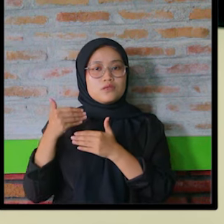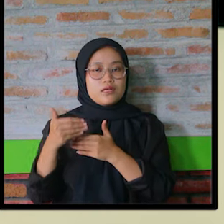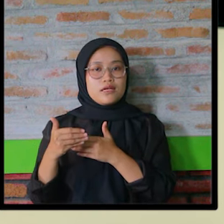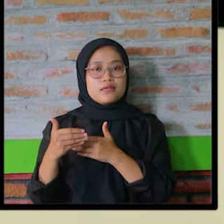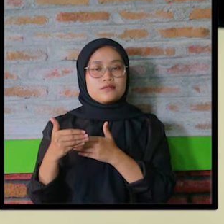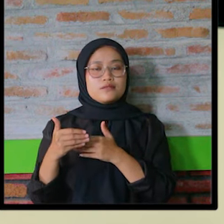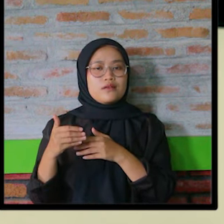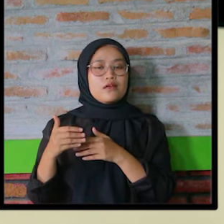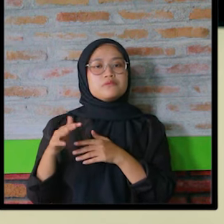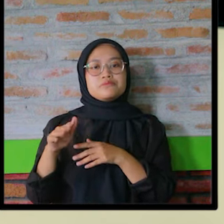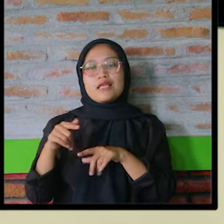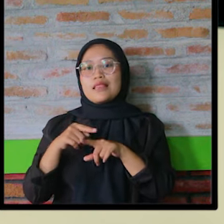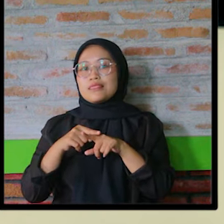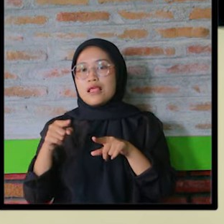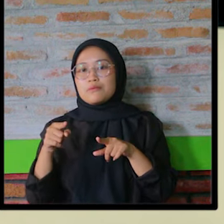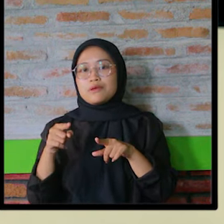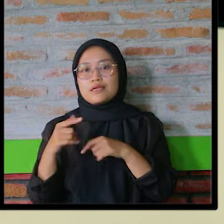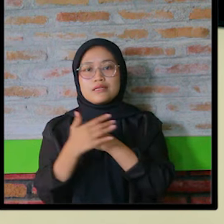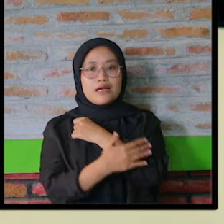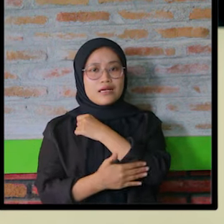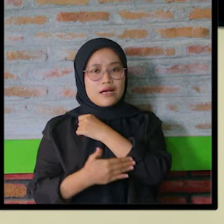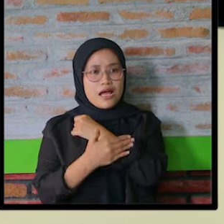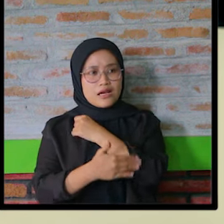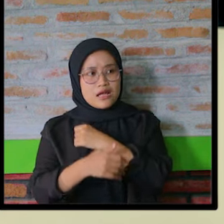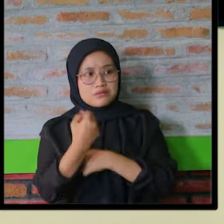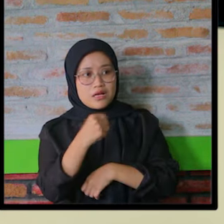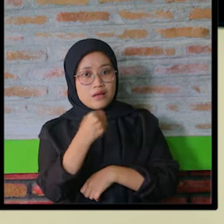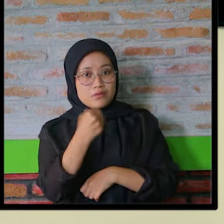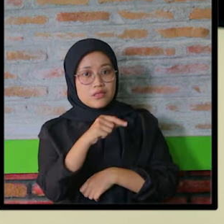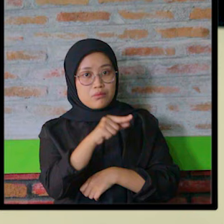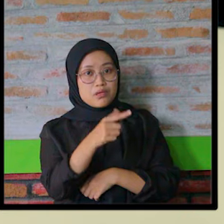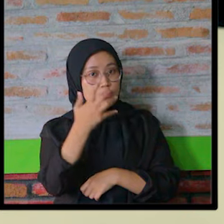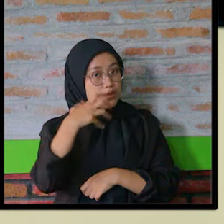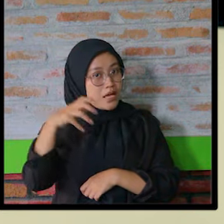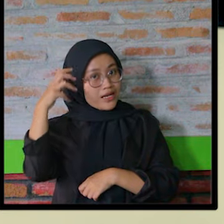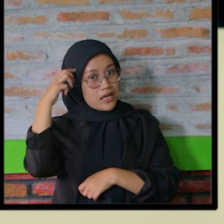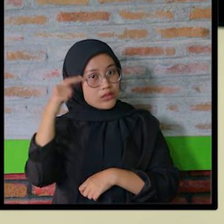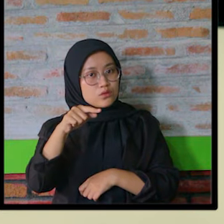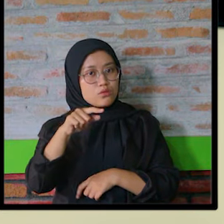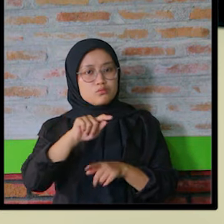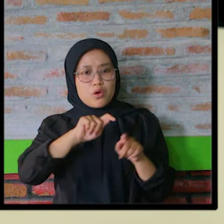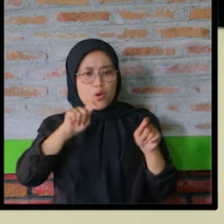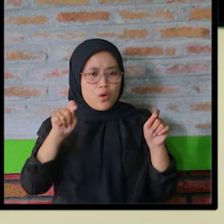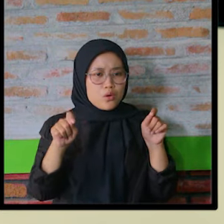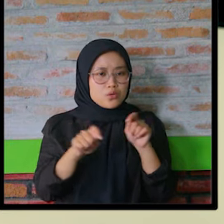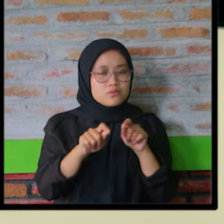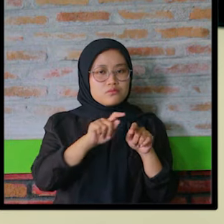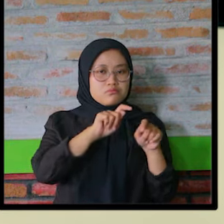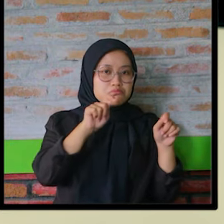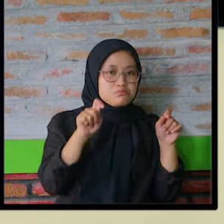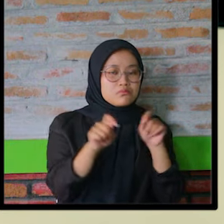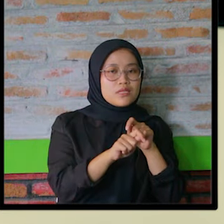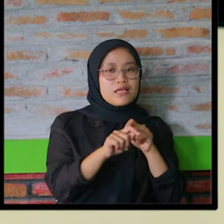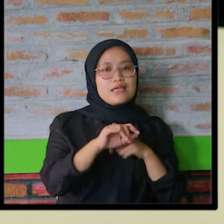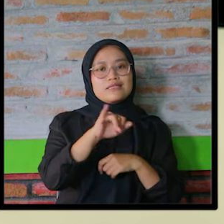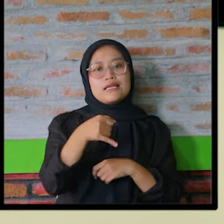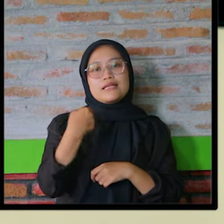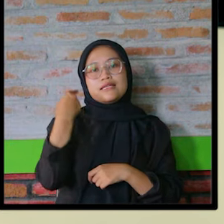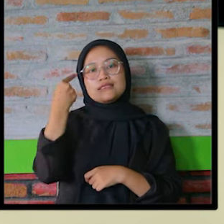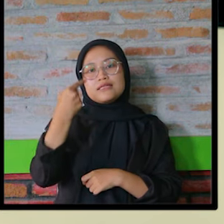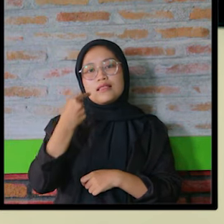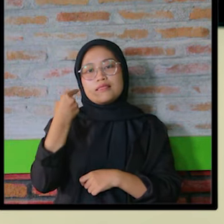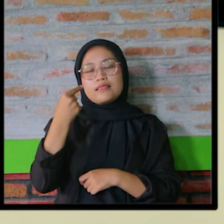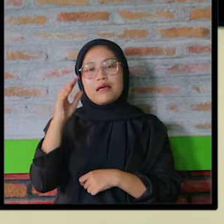ee tapi kan kalau negara tidak bisa begitu dinas kan gonta-ganti gitu maka ee setiap